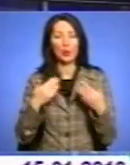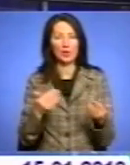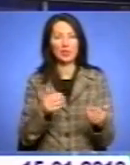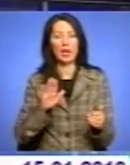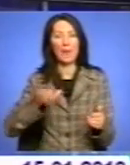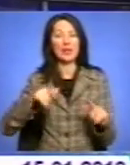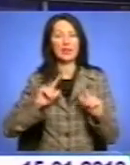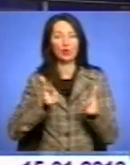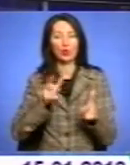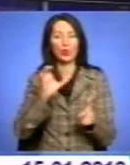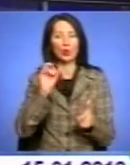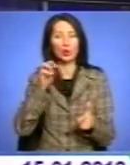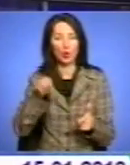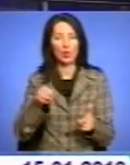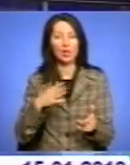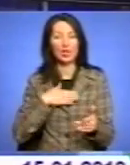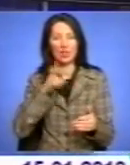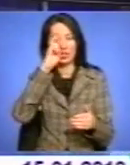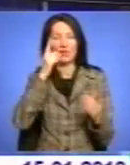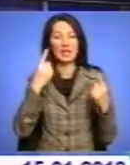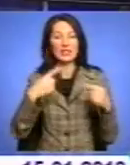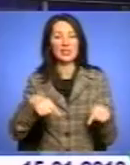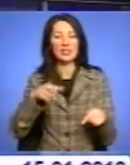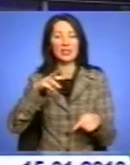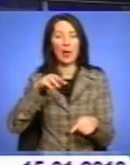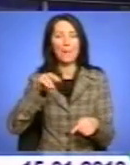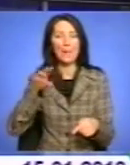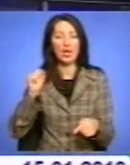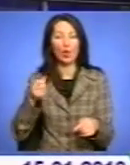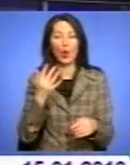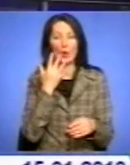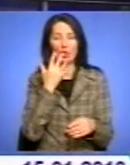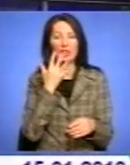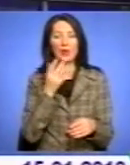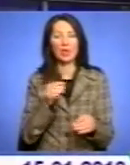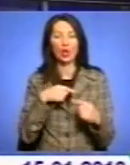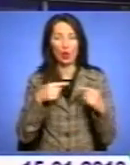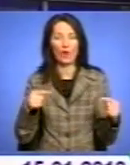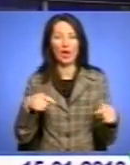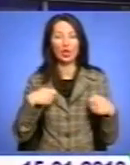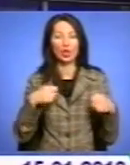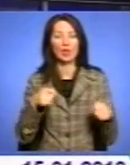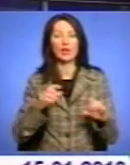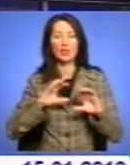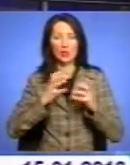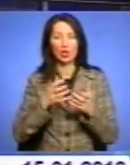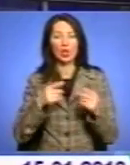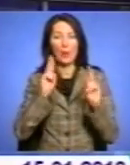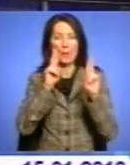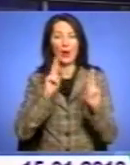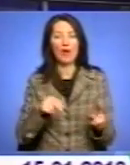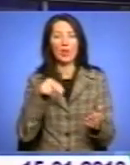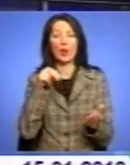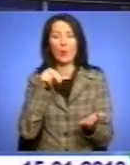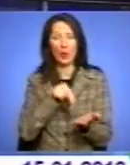СОТ наша держава знизила в'їзне мито на іноземні товари. Торгівля за міжнародними правилами поставила українського виробника